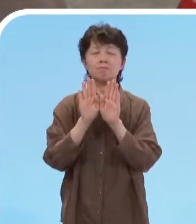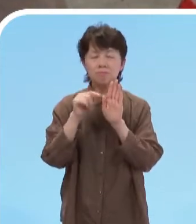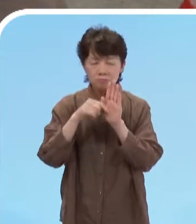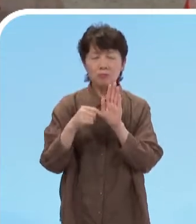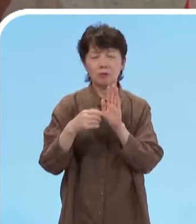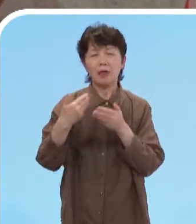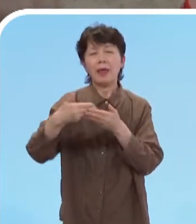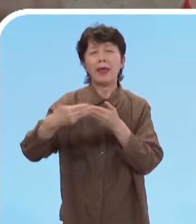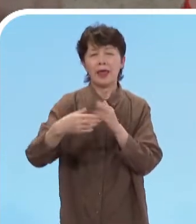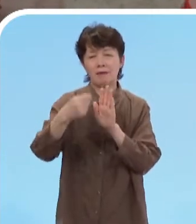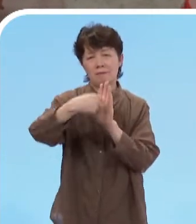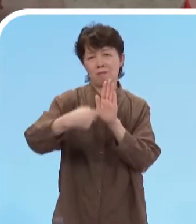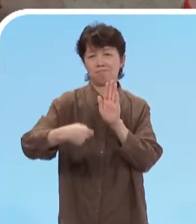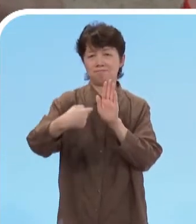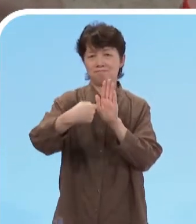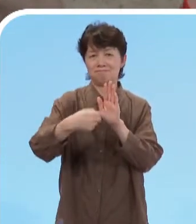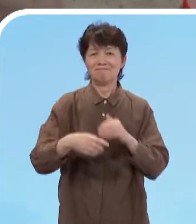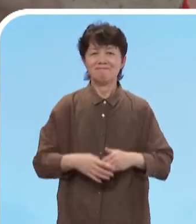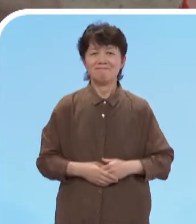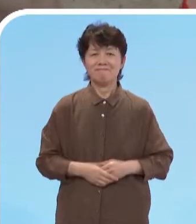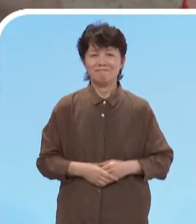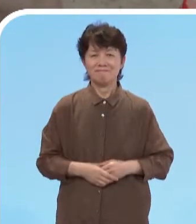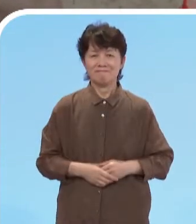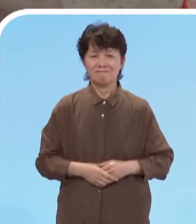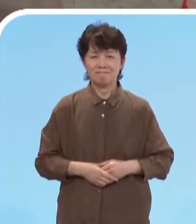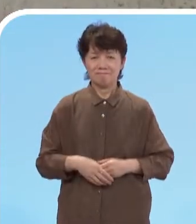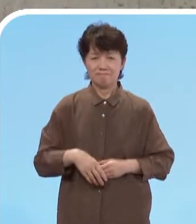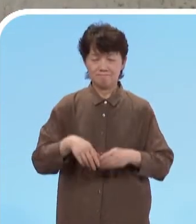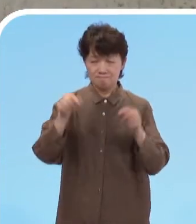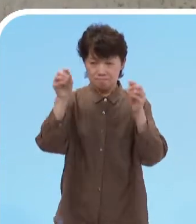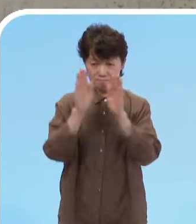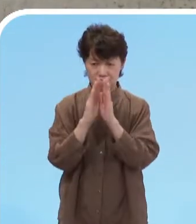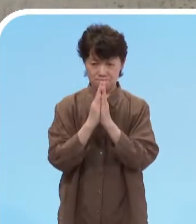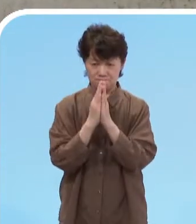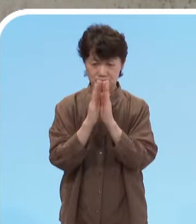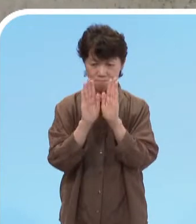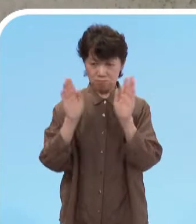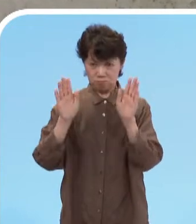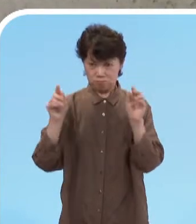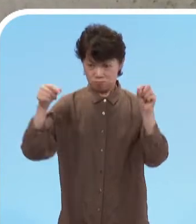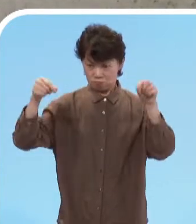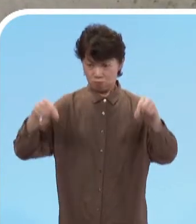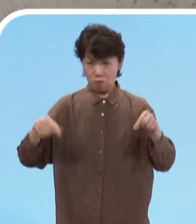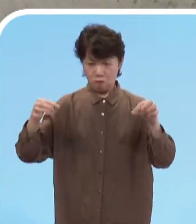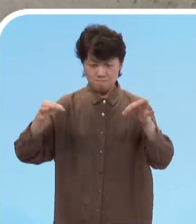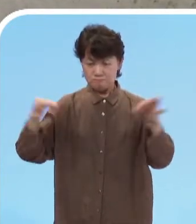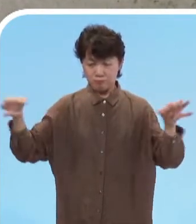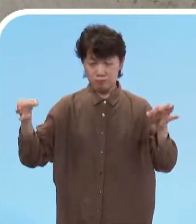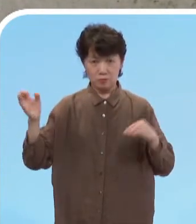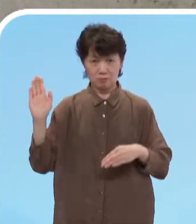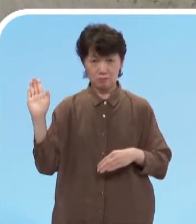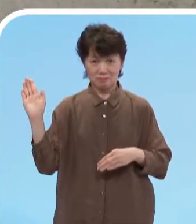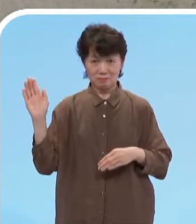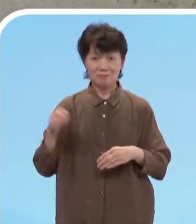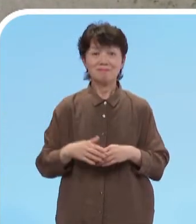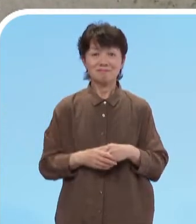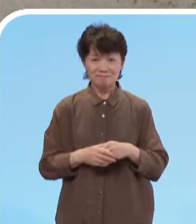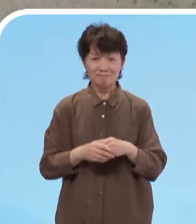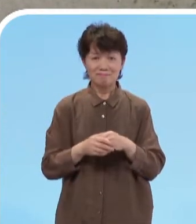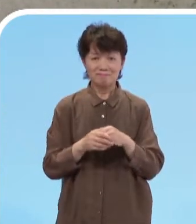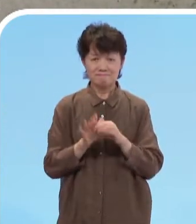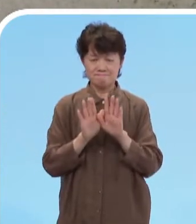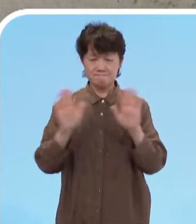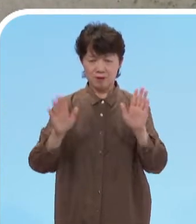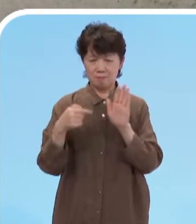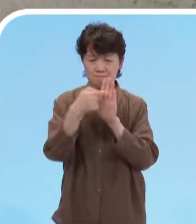身前の絵を描くことができます。で、ここの耳を引っ張ると開くので、